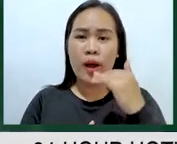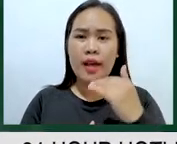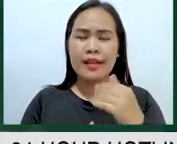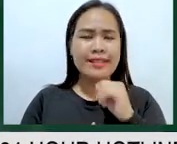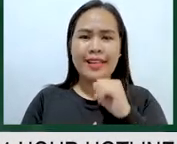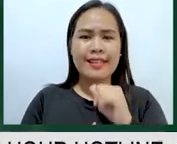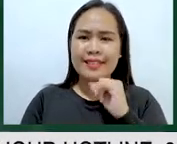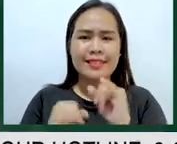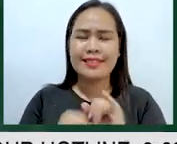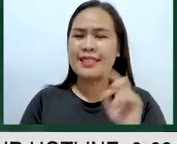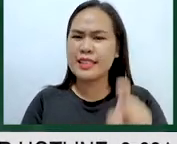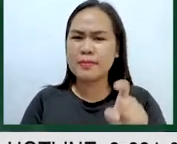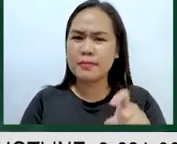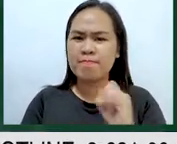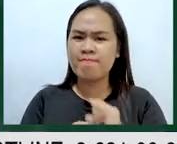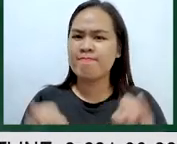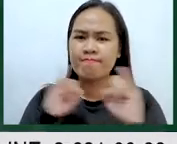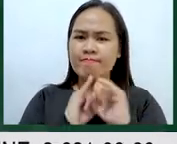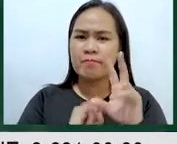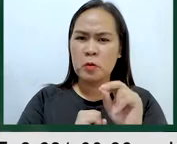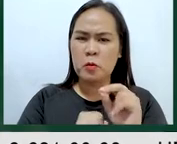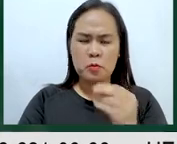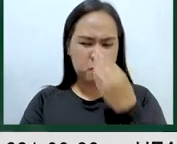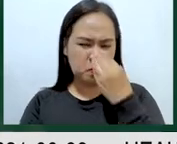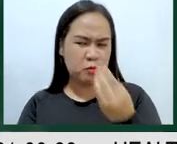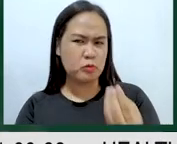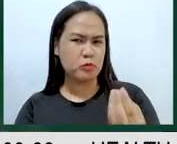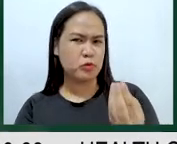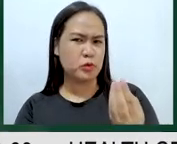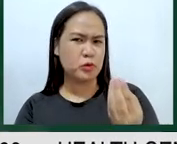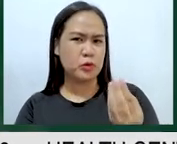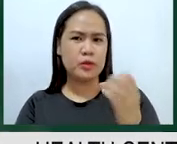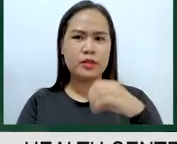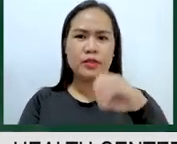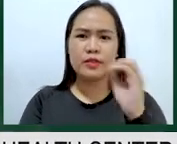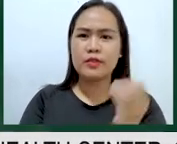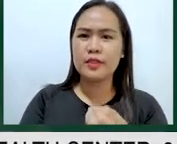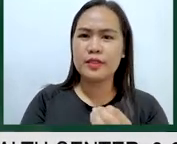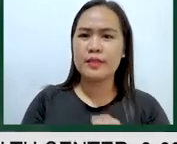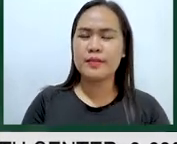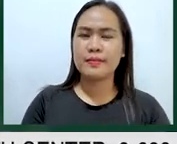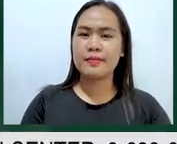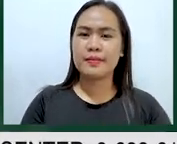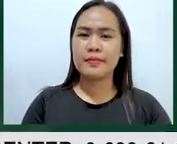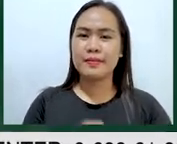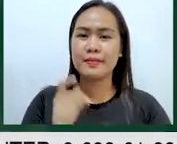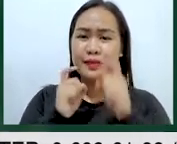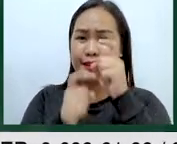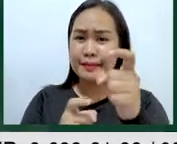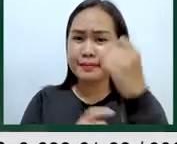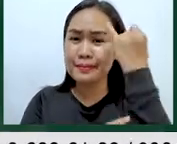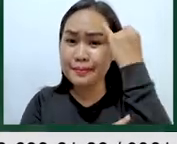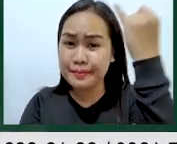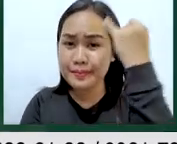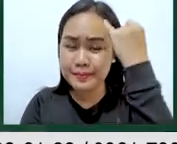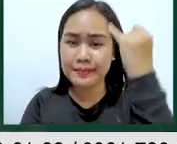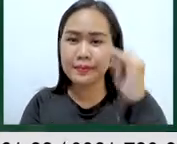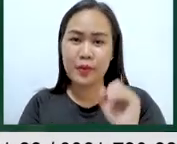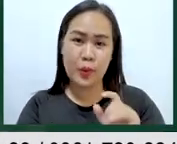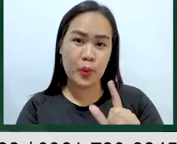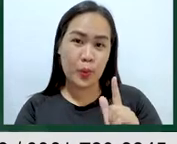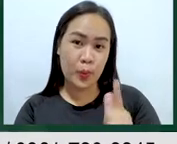ating mga active cases. And we're very happy, no, kung ratio lamang ng active cases sa ating